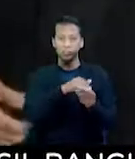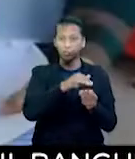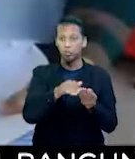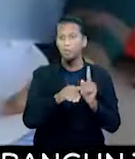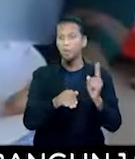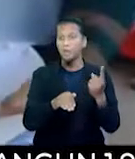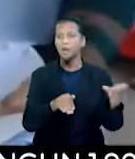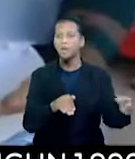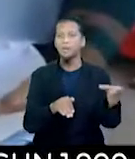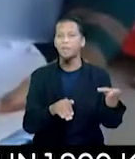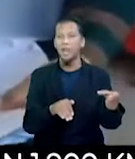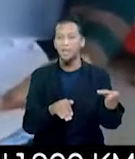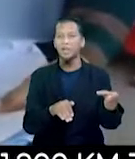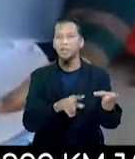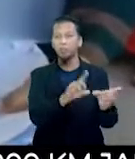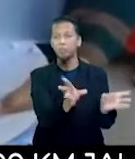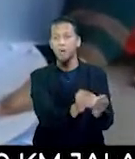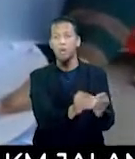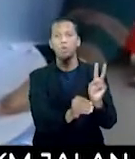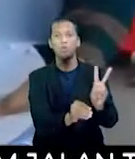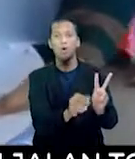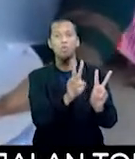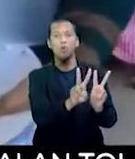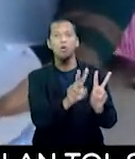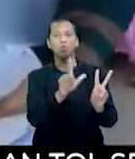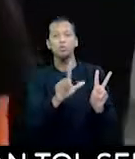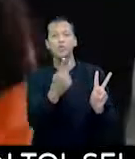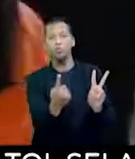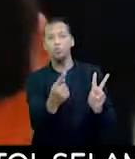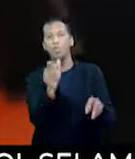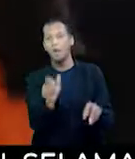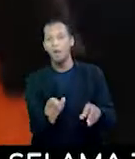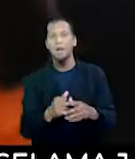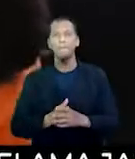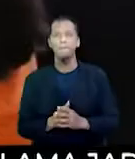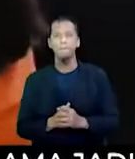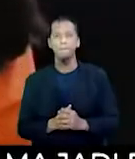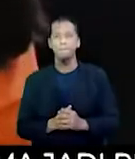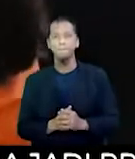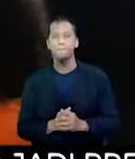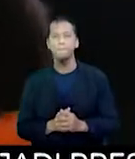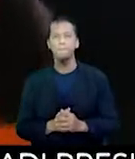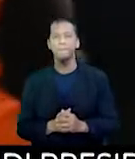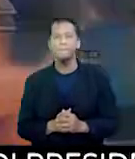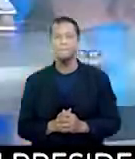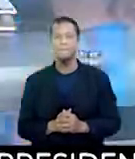Lau berjumlah 2.271 orang. Dari Kabupaten Maros, Sulawesi Selatan, Wahyu Ruslan, iNews melaporkan.